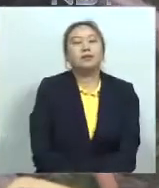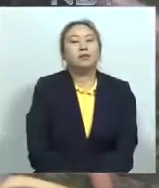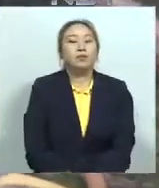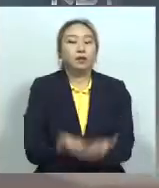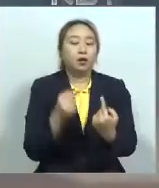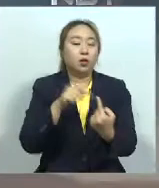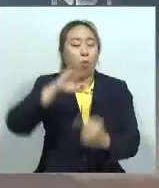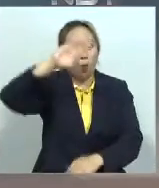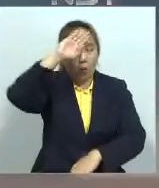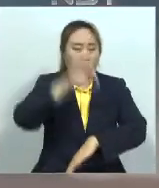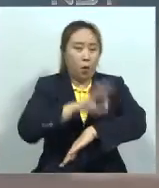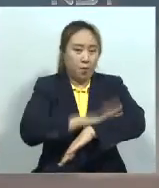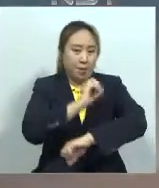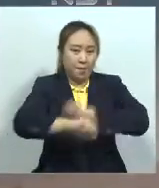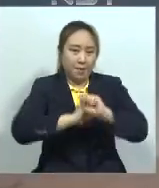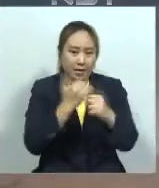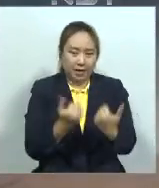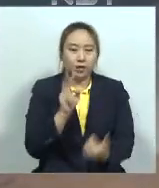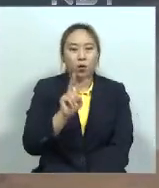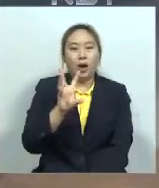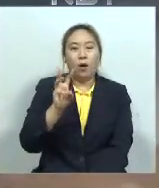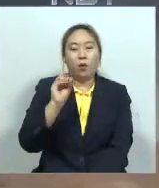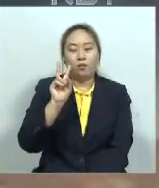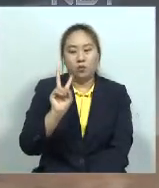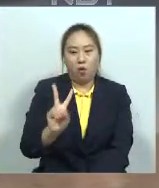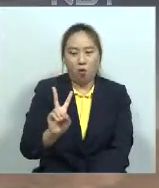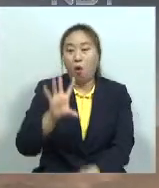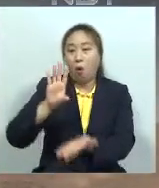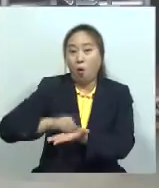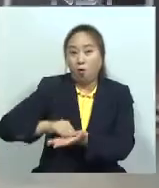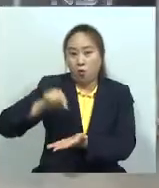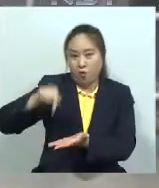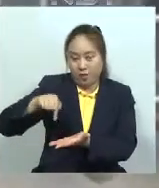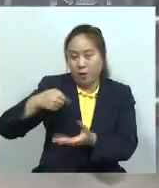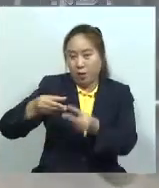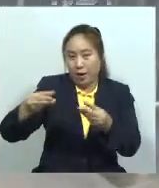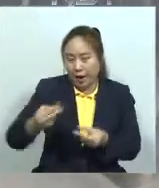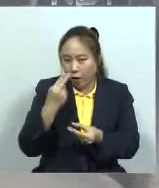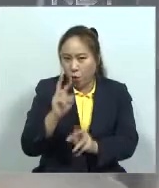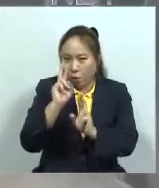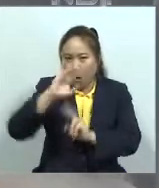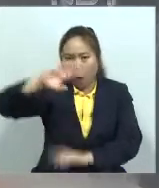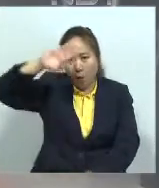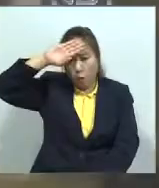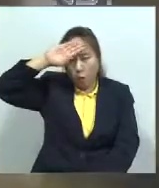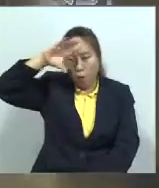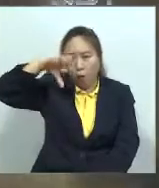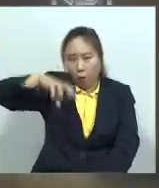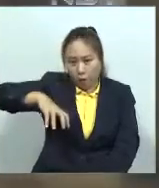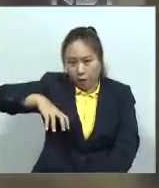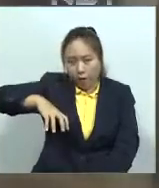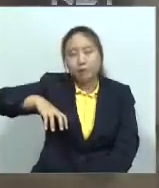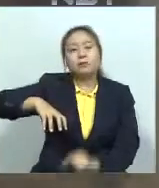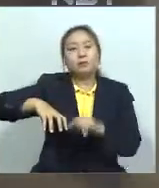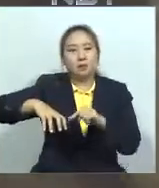การณ์โรคไข้เลือดออกในปีนี้ปี2562เนี่ยนะคะข้อมูลจากระบบรายงานการเฝ้าระวังโรคสำนักระบาดวิทยากรมควบคุม